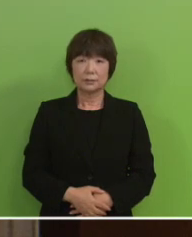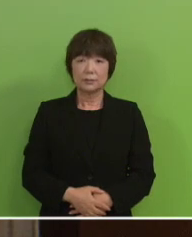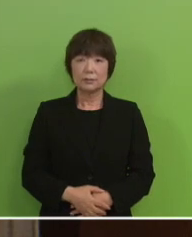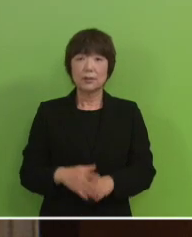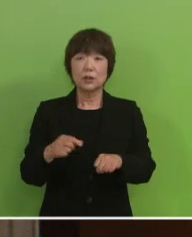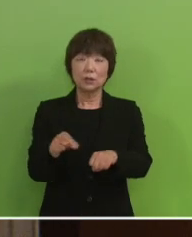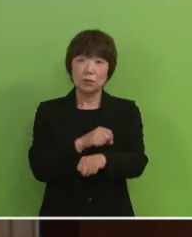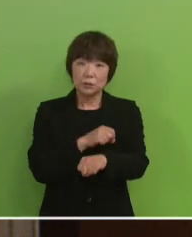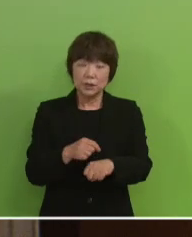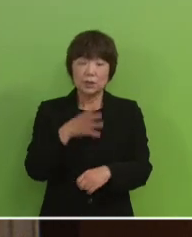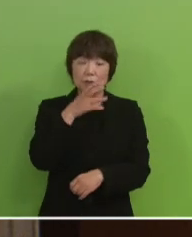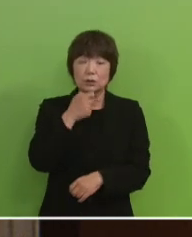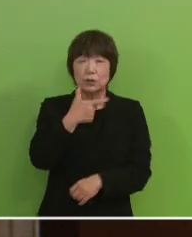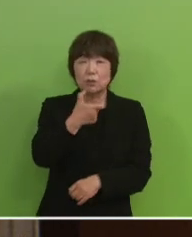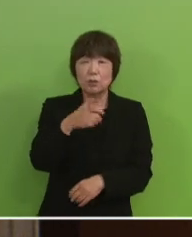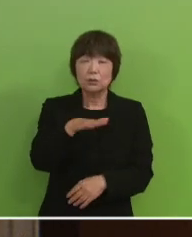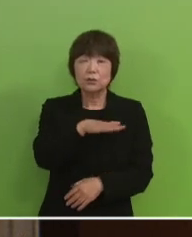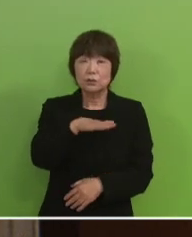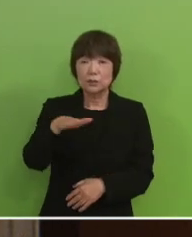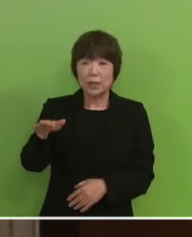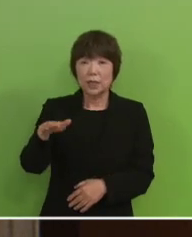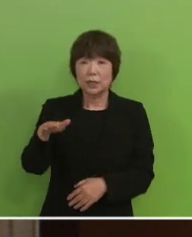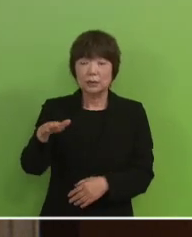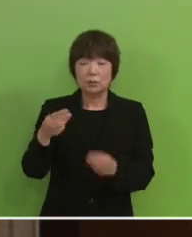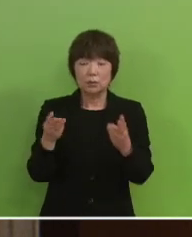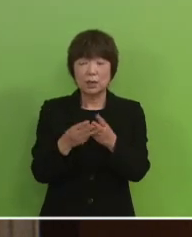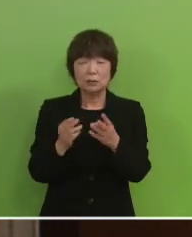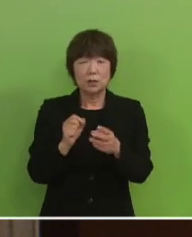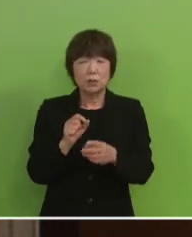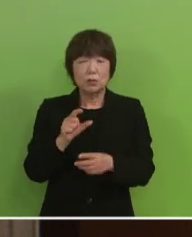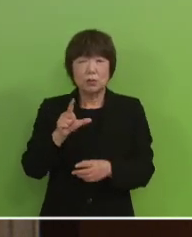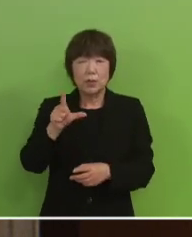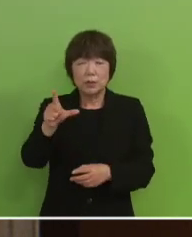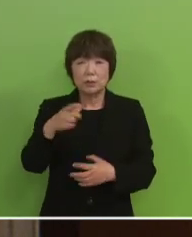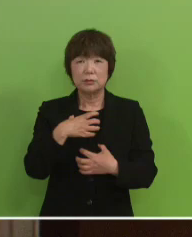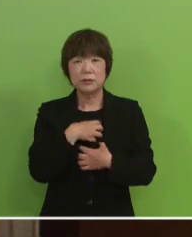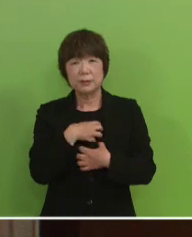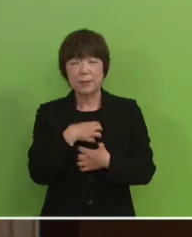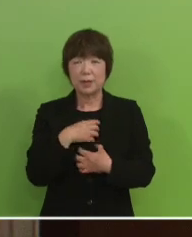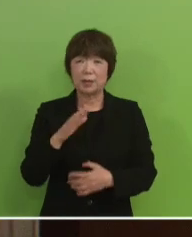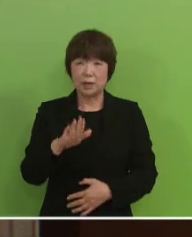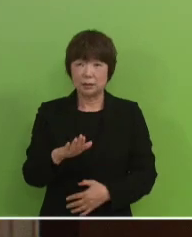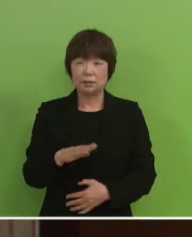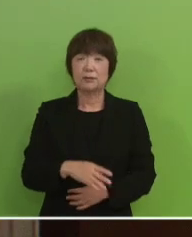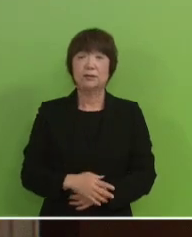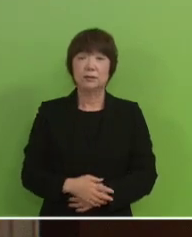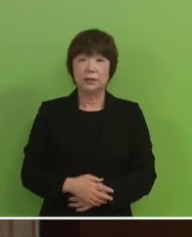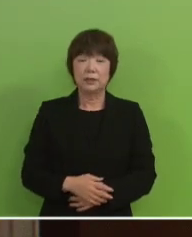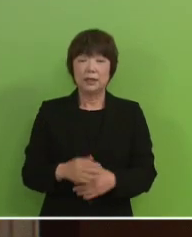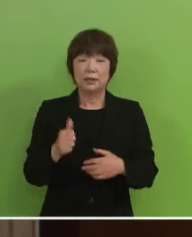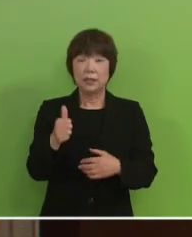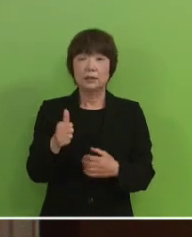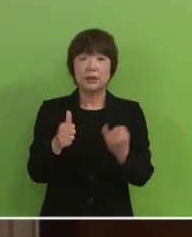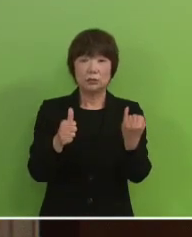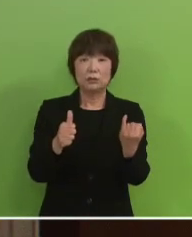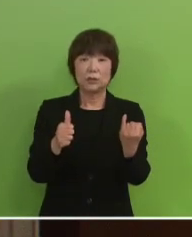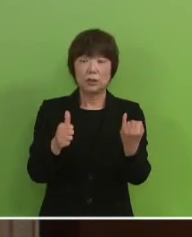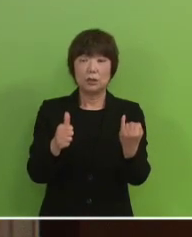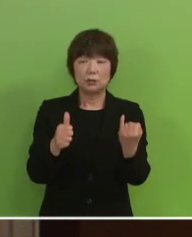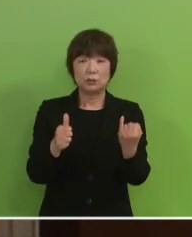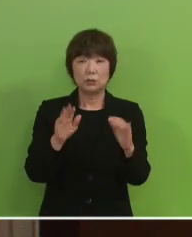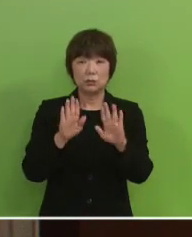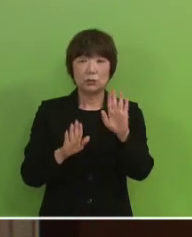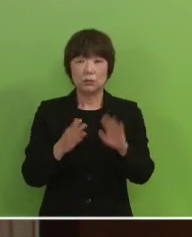特にこの60代のどうかが懸念されてますまた男性女性はをこうした状況